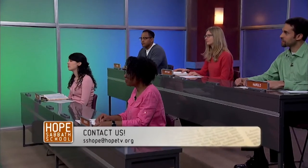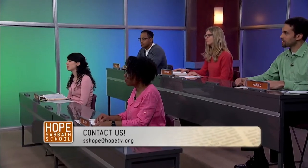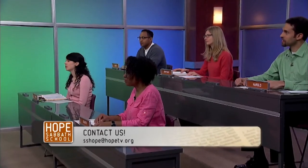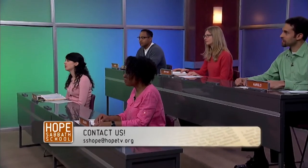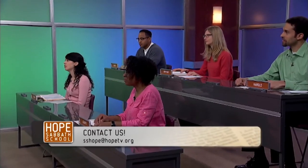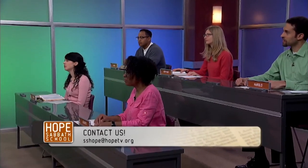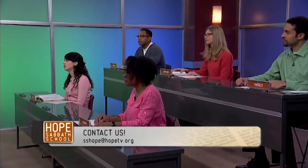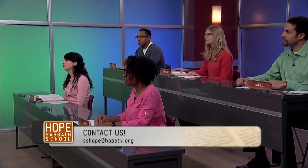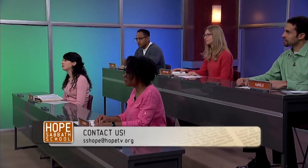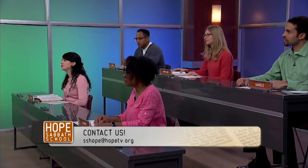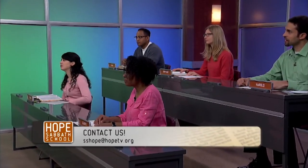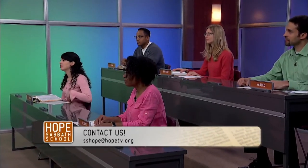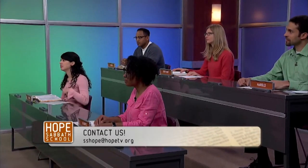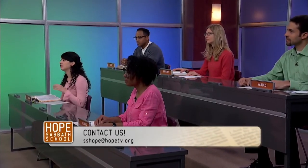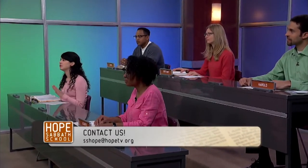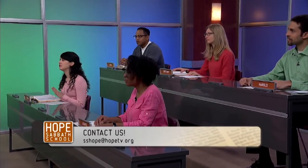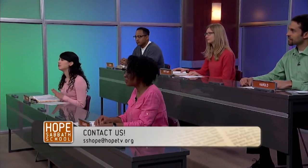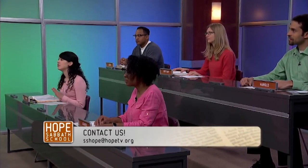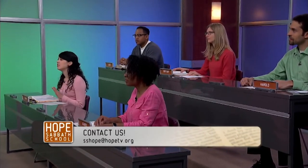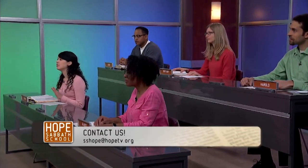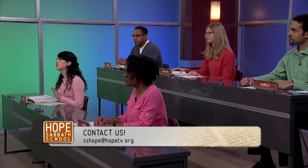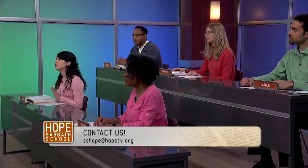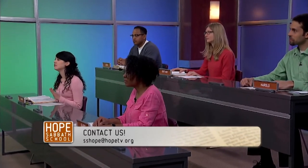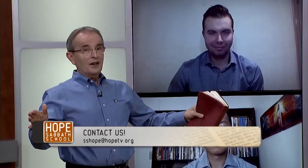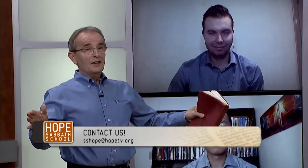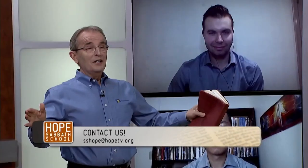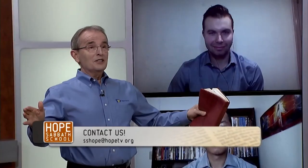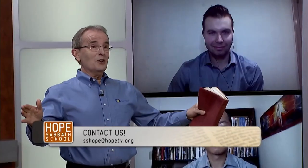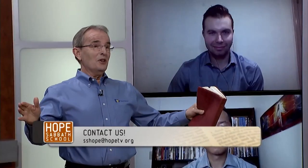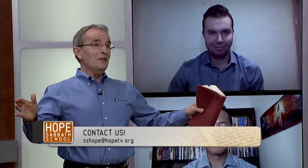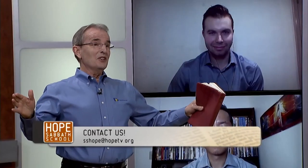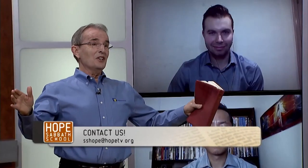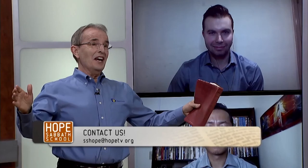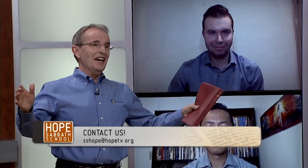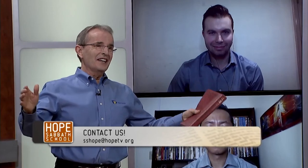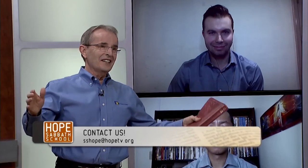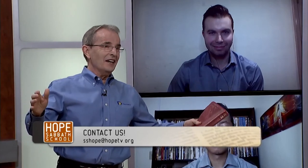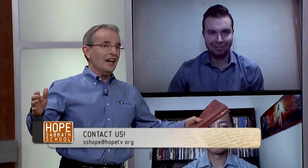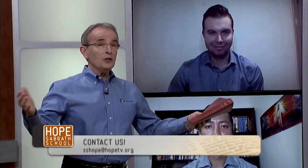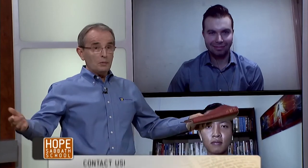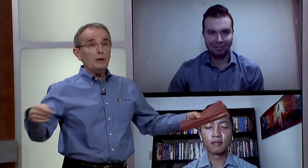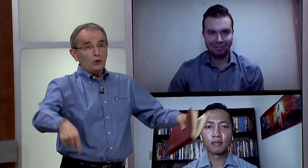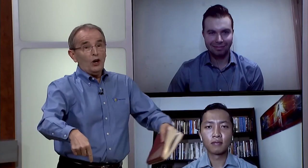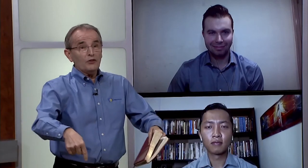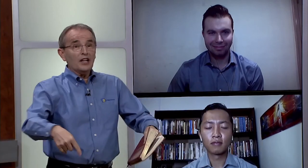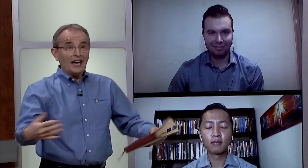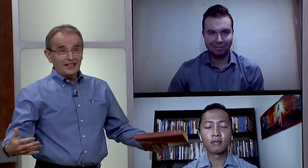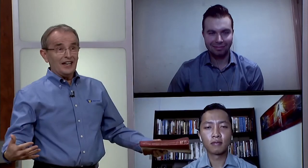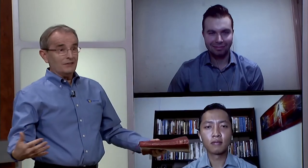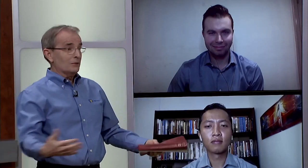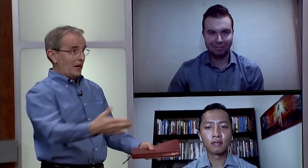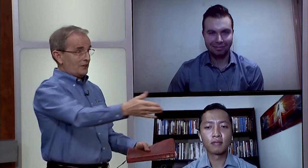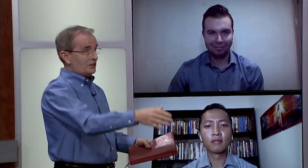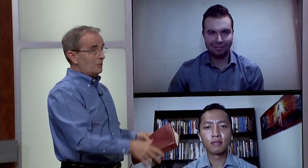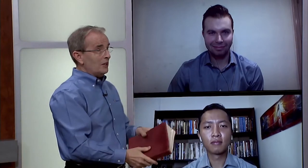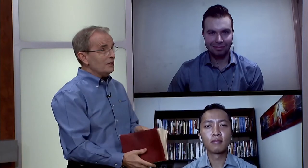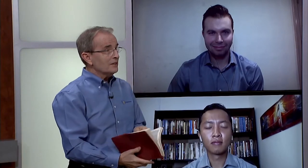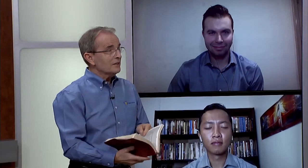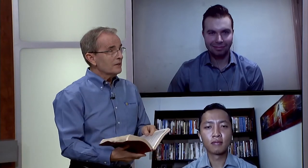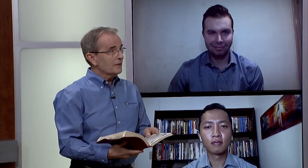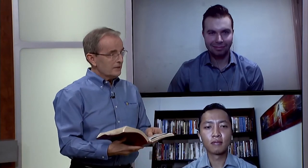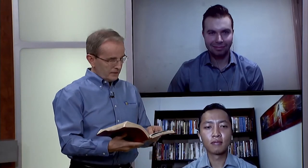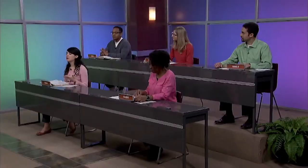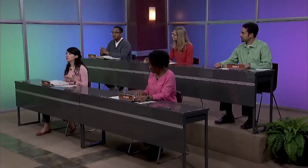Wypalano zboża, ścinano drzewa owocowe. Zatem koniec wojny był odpoczynkiem dla kraju i jego mieszkańców.